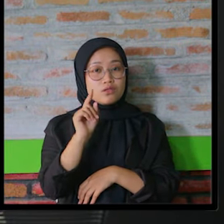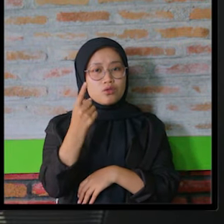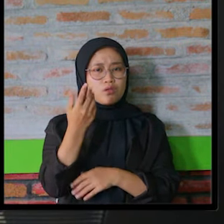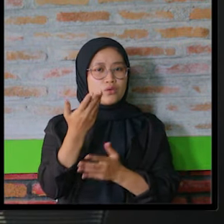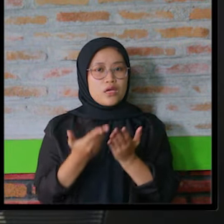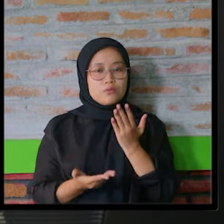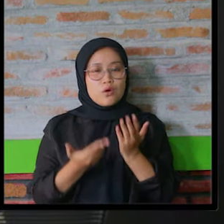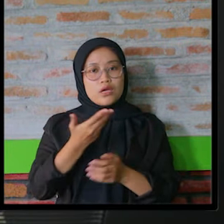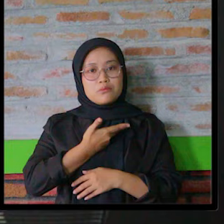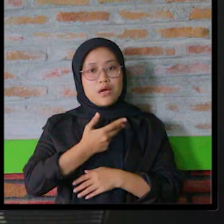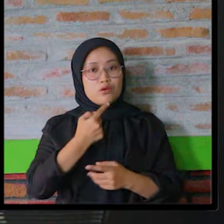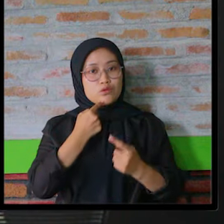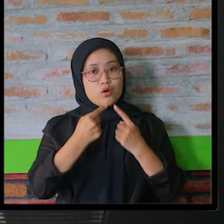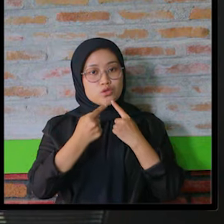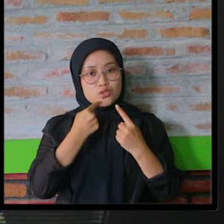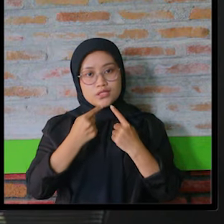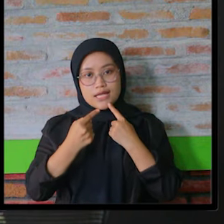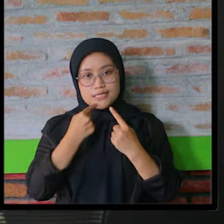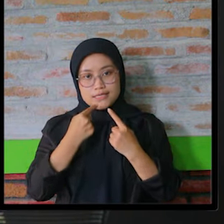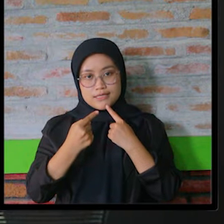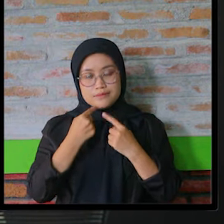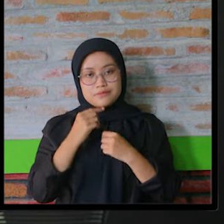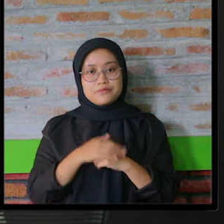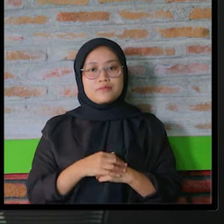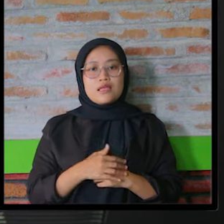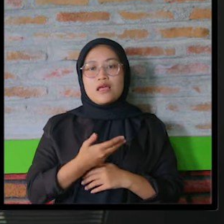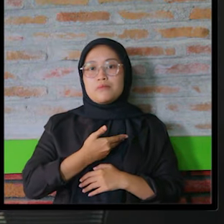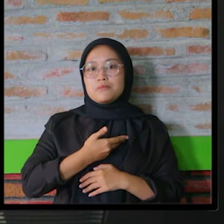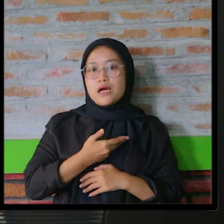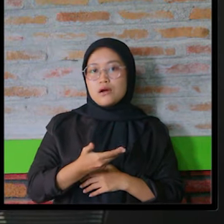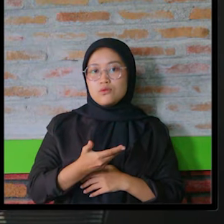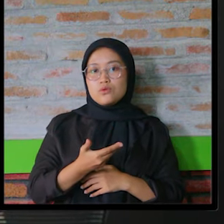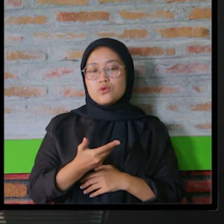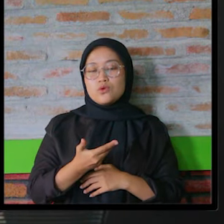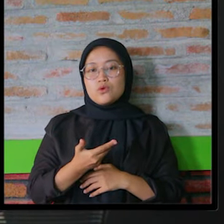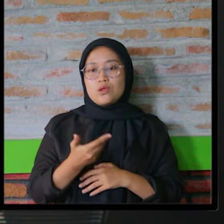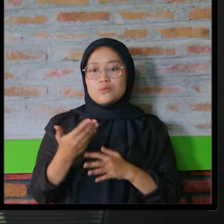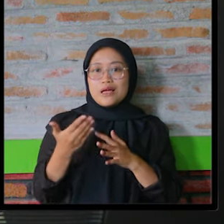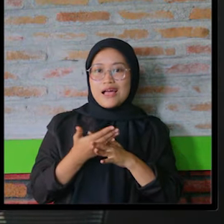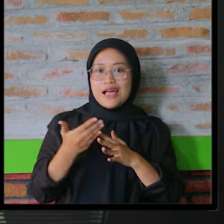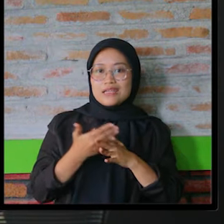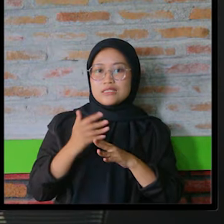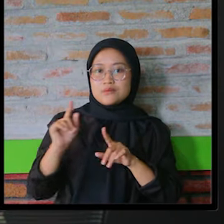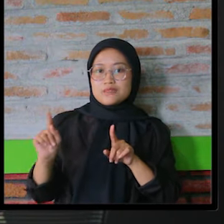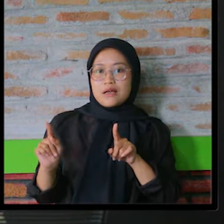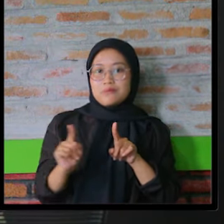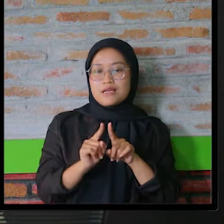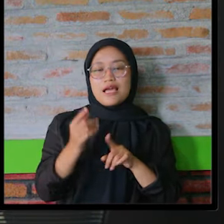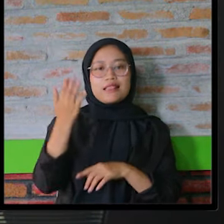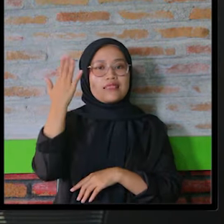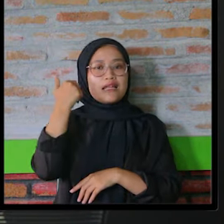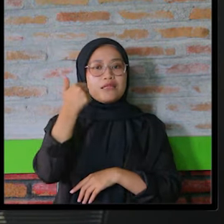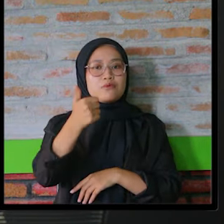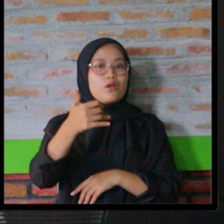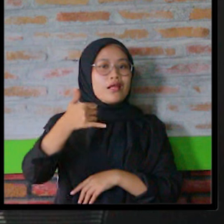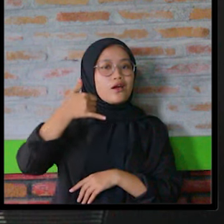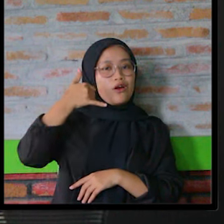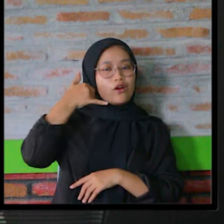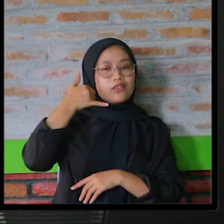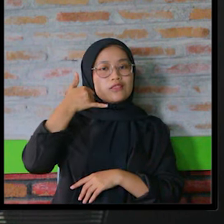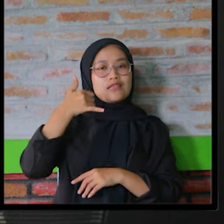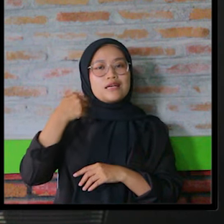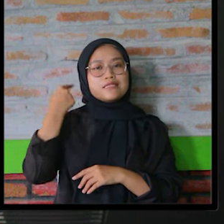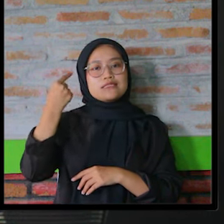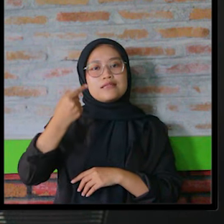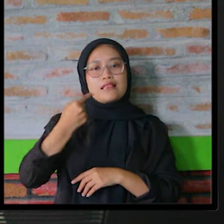sesuatu yang mungkin mau dikonsultasikan ee mau apa mengakses pendampingan begitu Tinggal tadi mengontak